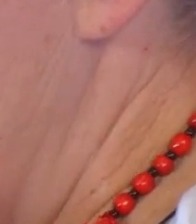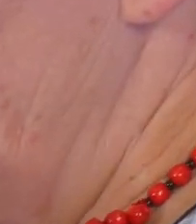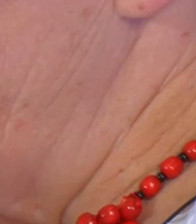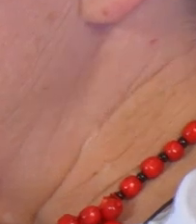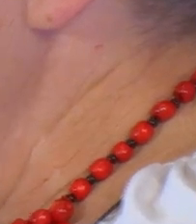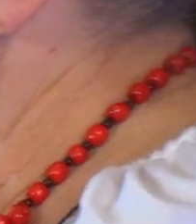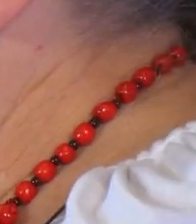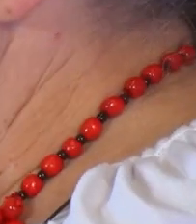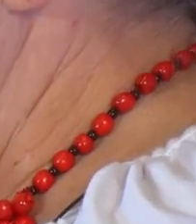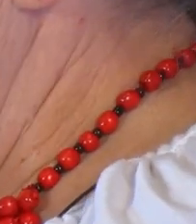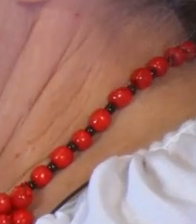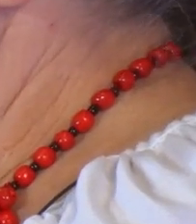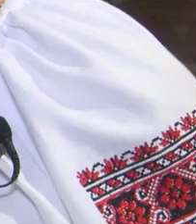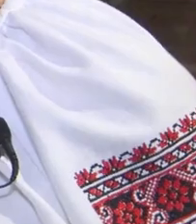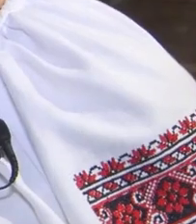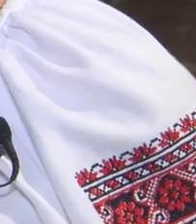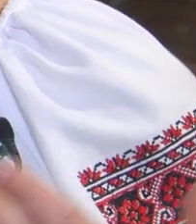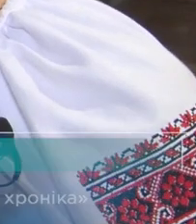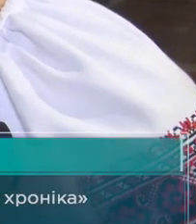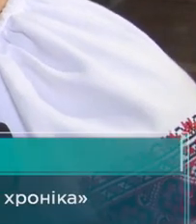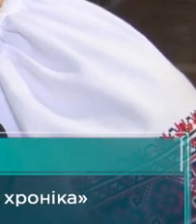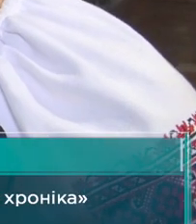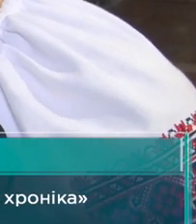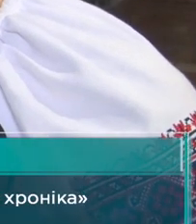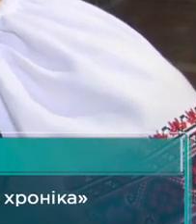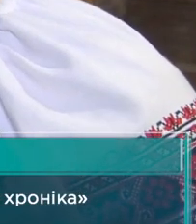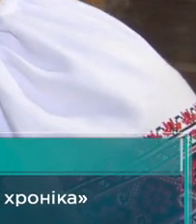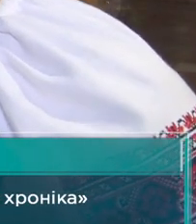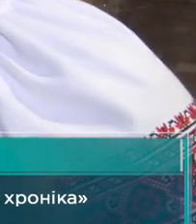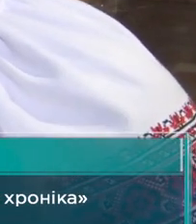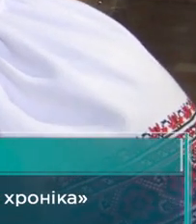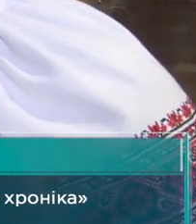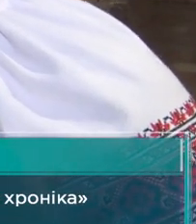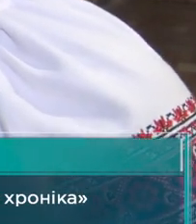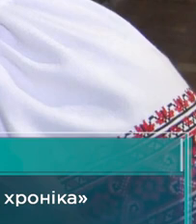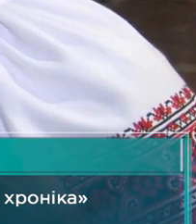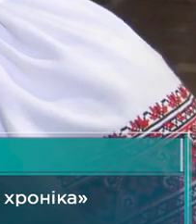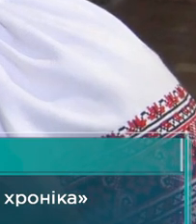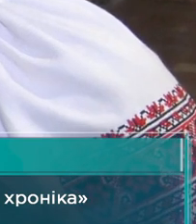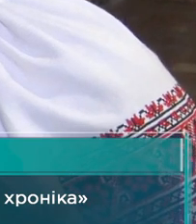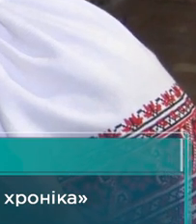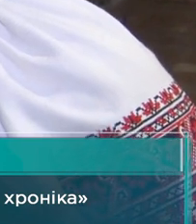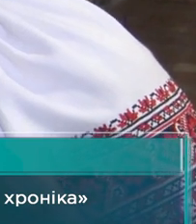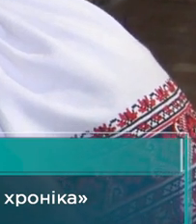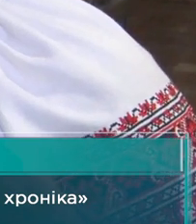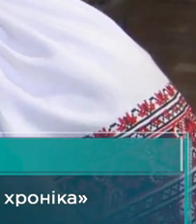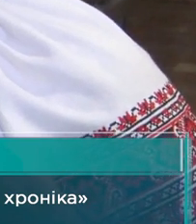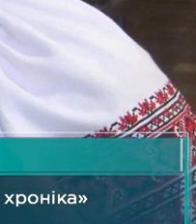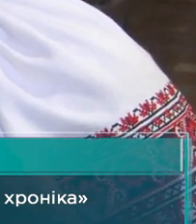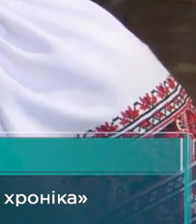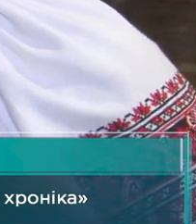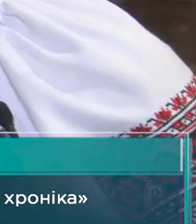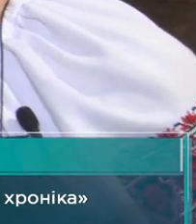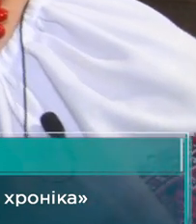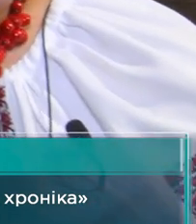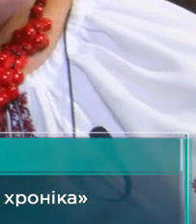Красногорівка, Мар'їнка, Новотроїцьке. Ми ж ради чогось це все розпочинали, значить і повинно бути, і будемо